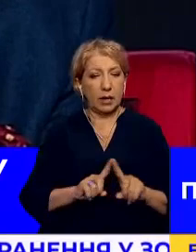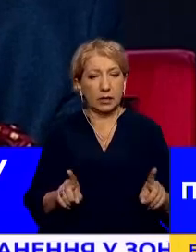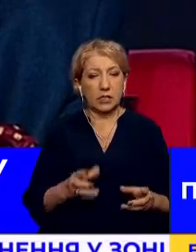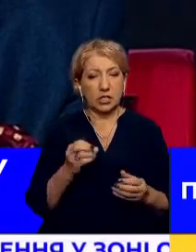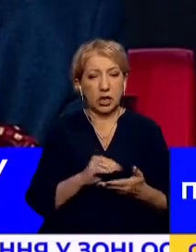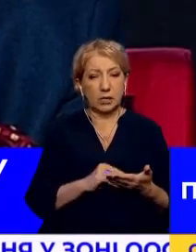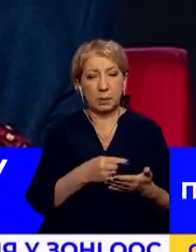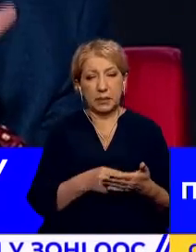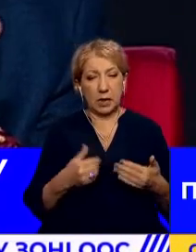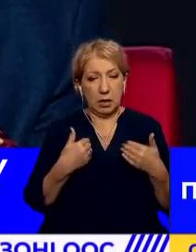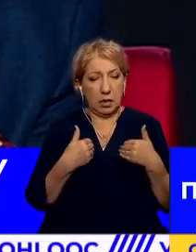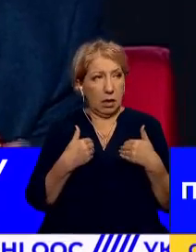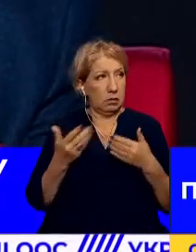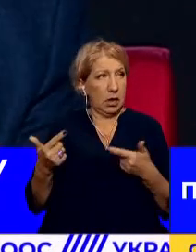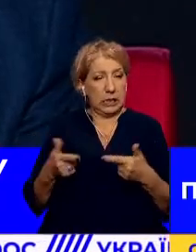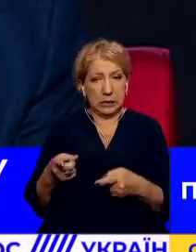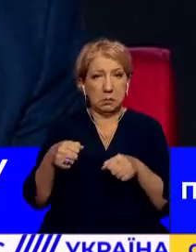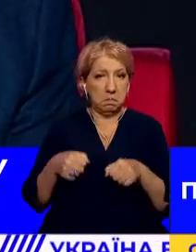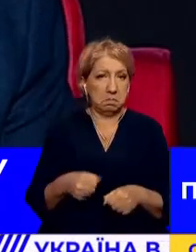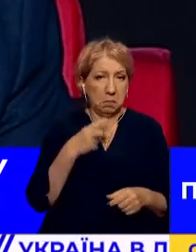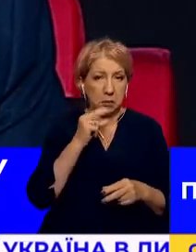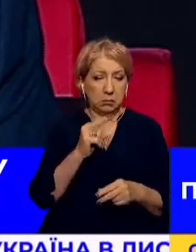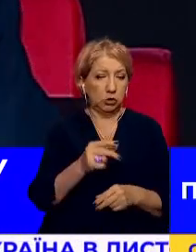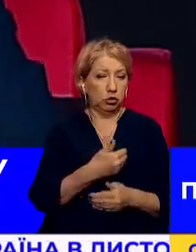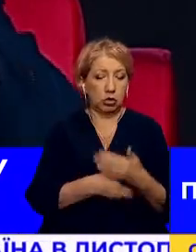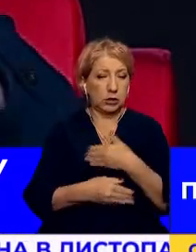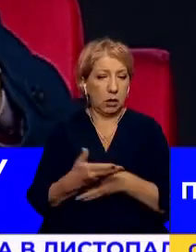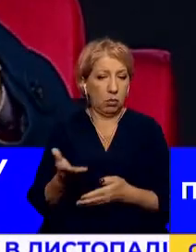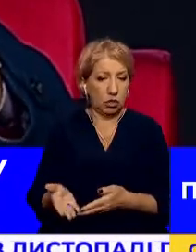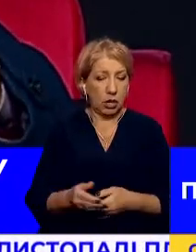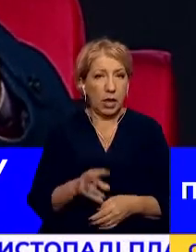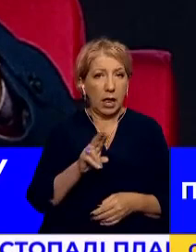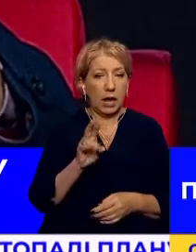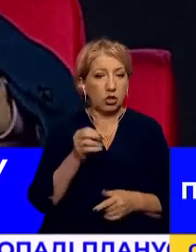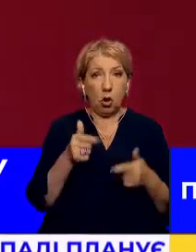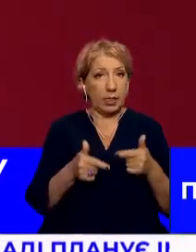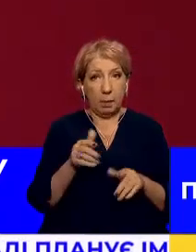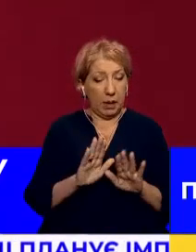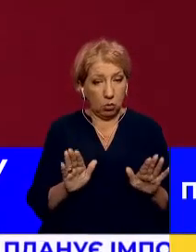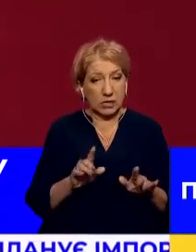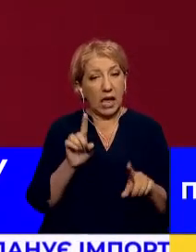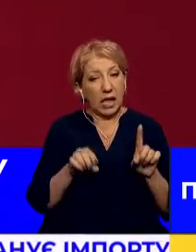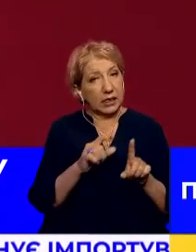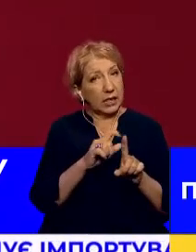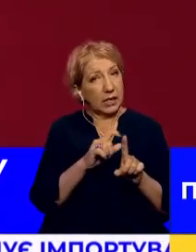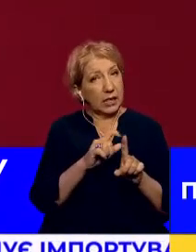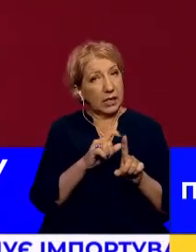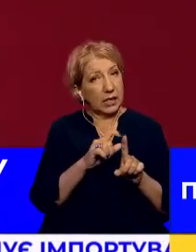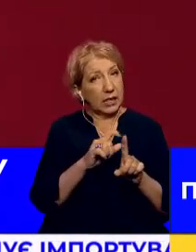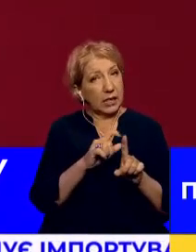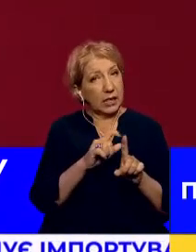раз підкреслюю, я гість, він має говорити все, що хоче. Ляшко не матюкається, але деякі його слова, вони...